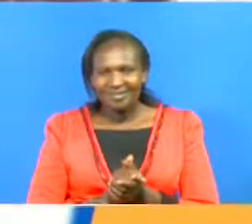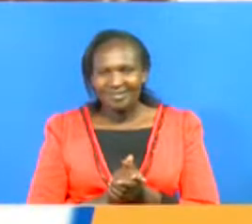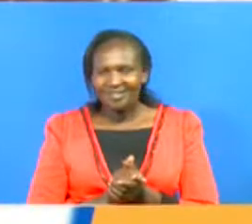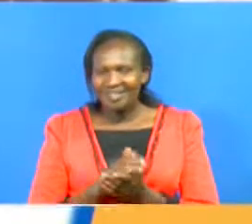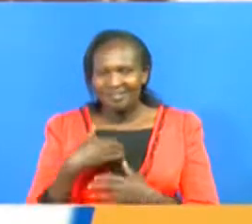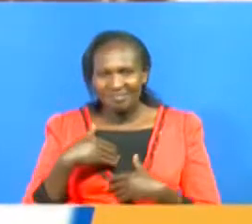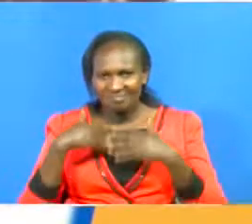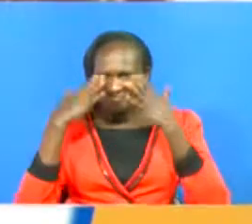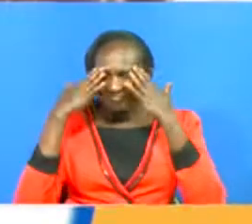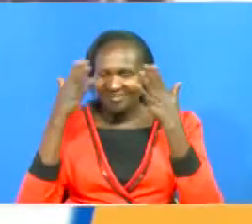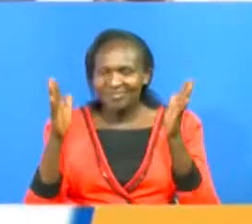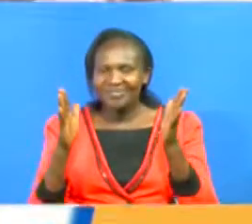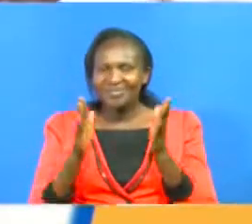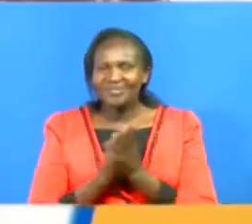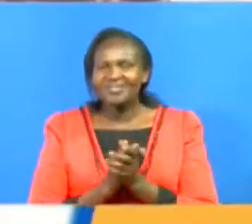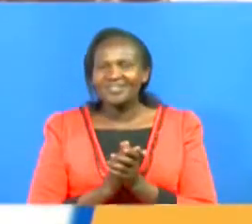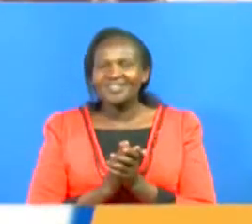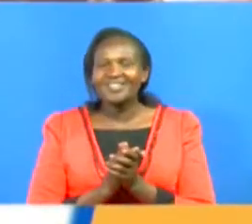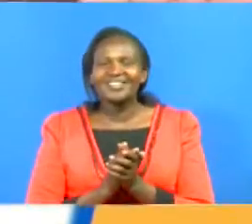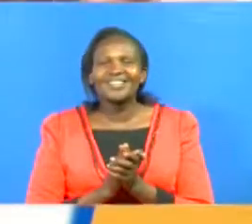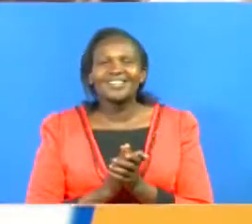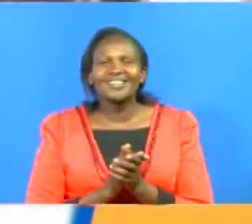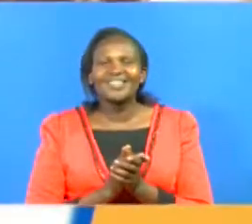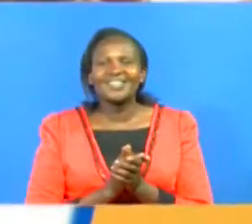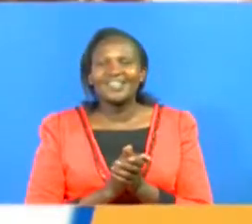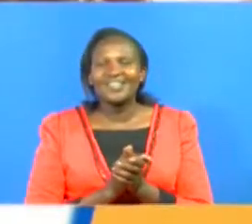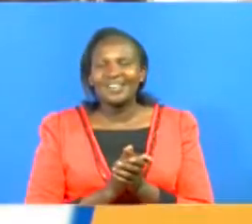Hapo sijui bado. Sijui.